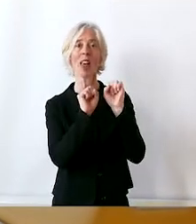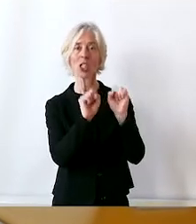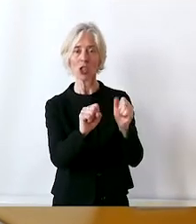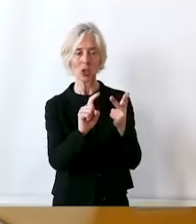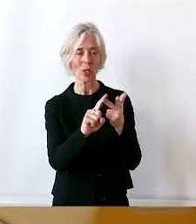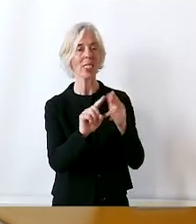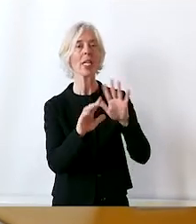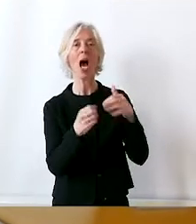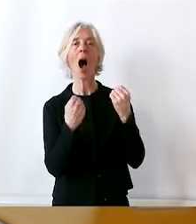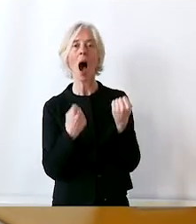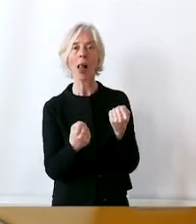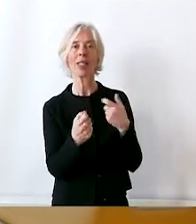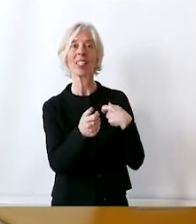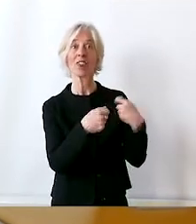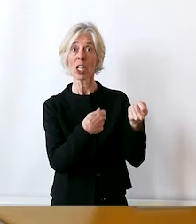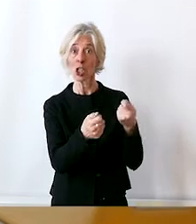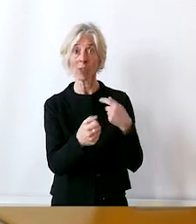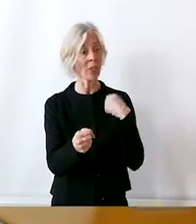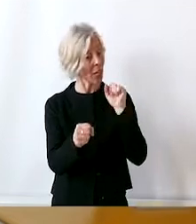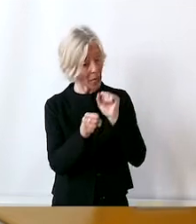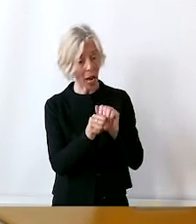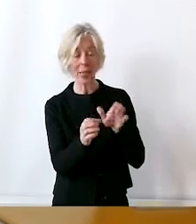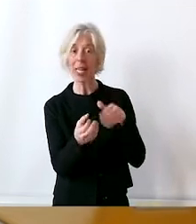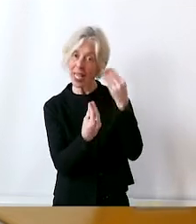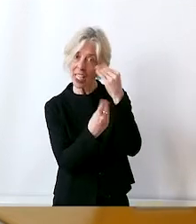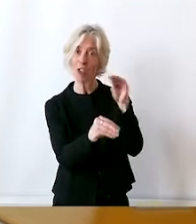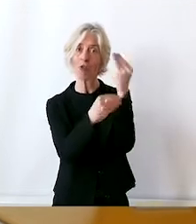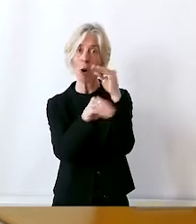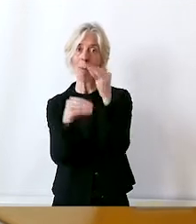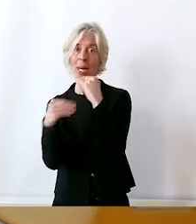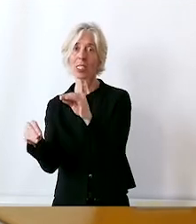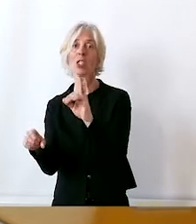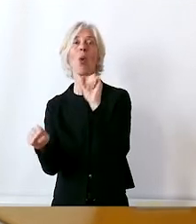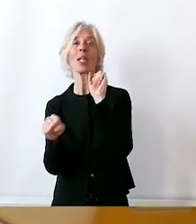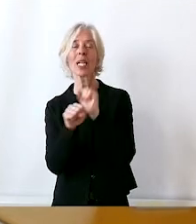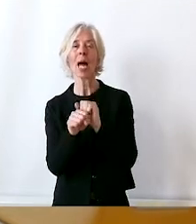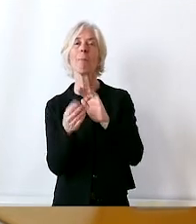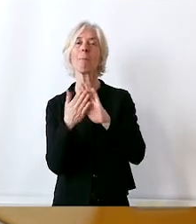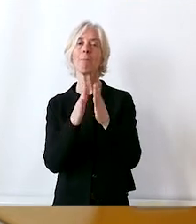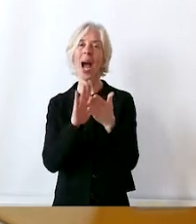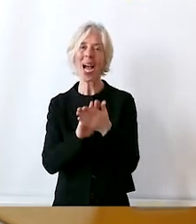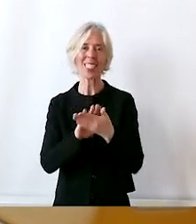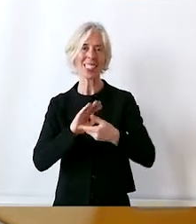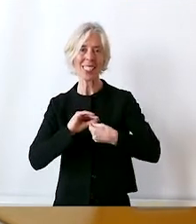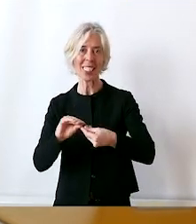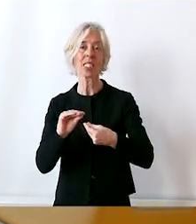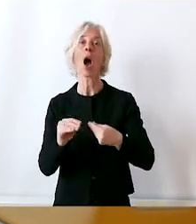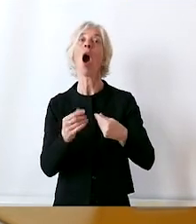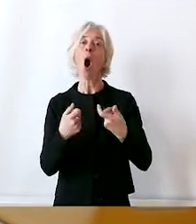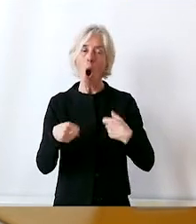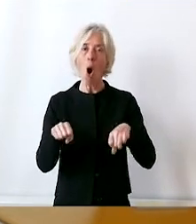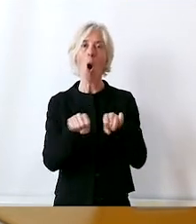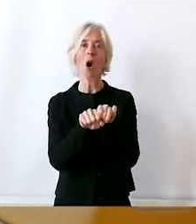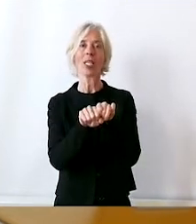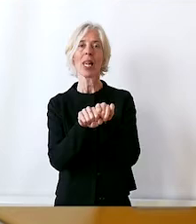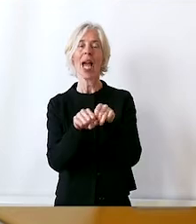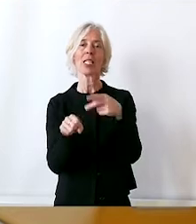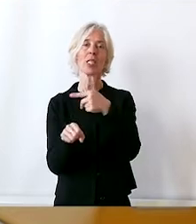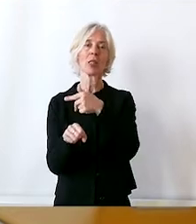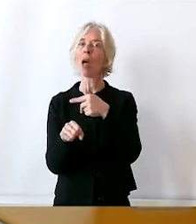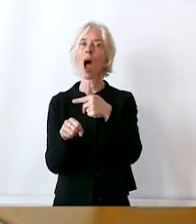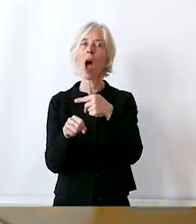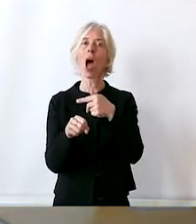Wirtschaften Informationen, praxisnahe Handlungsempfehlungen, nützliche Online-Tools, Veranstaltungen und vieles